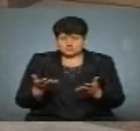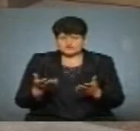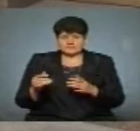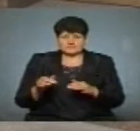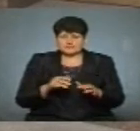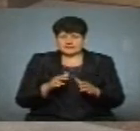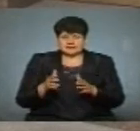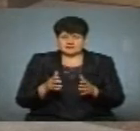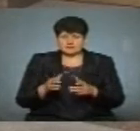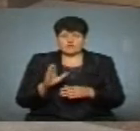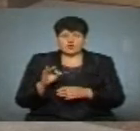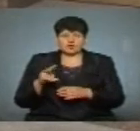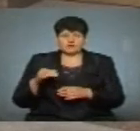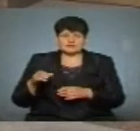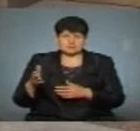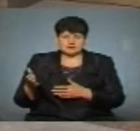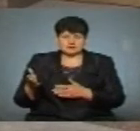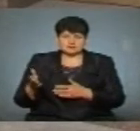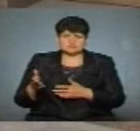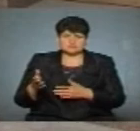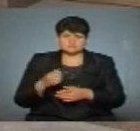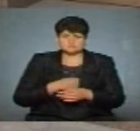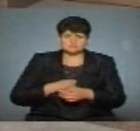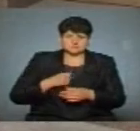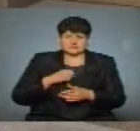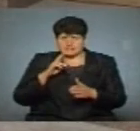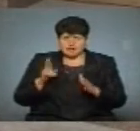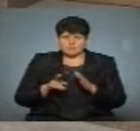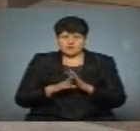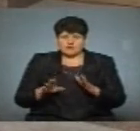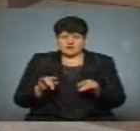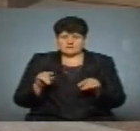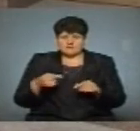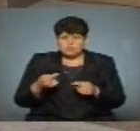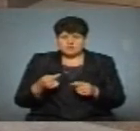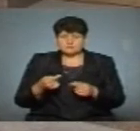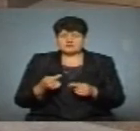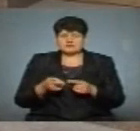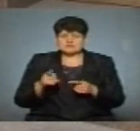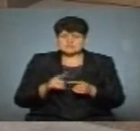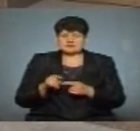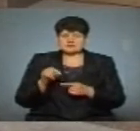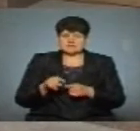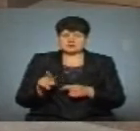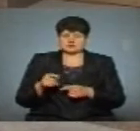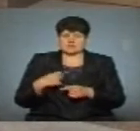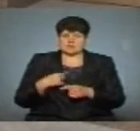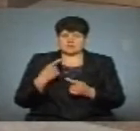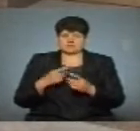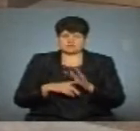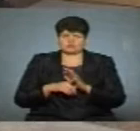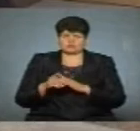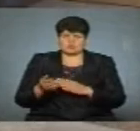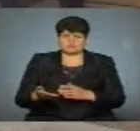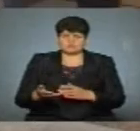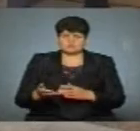діях Володимира злісної непокори законній вимозі. От, власне, це про те, що я і казав з самого початку.